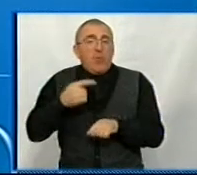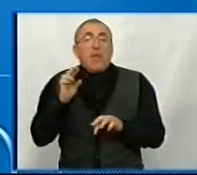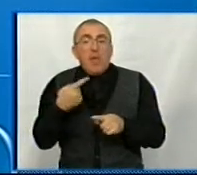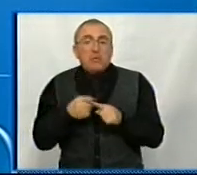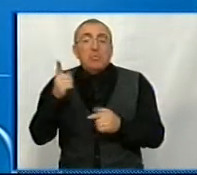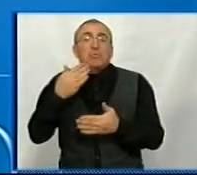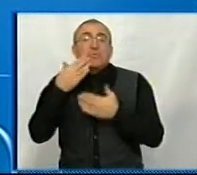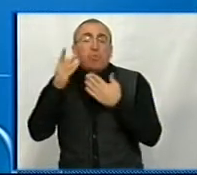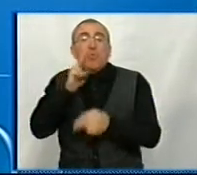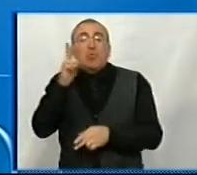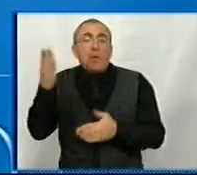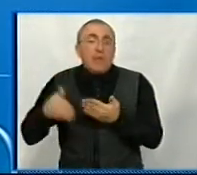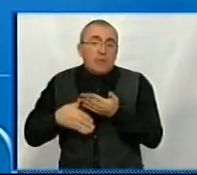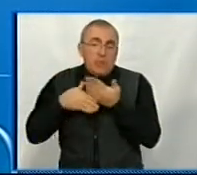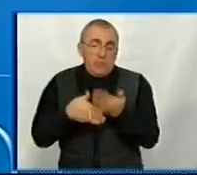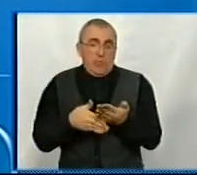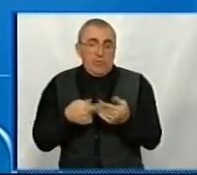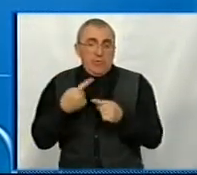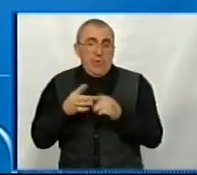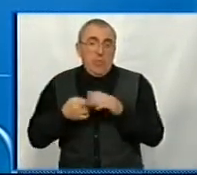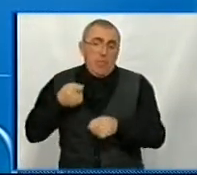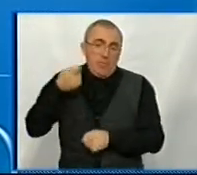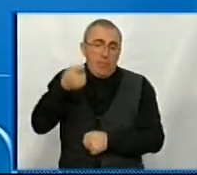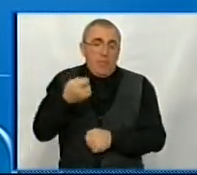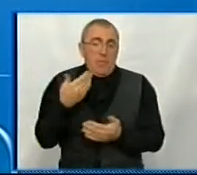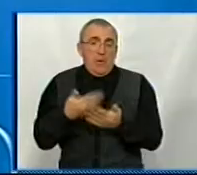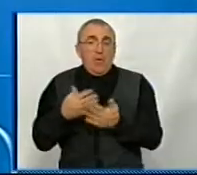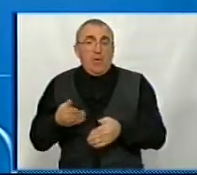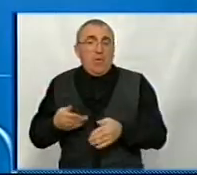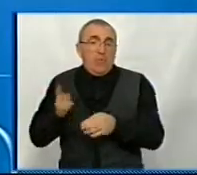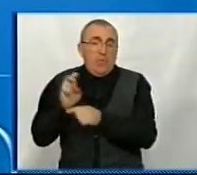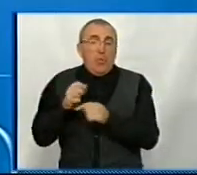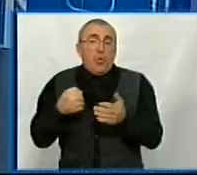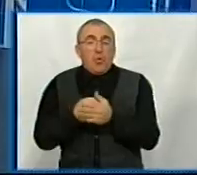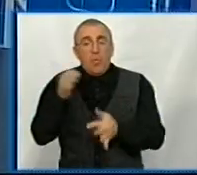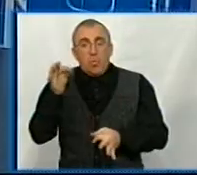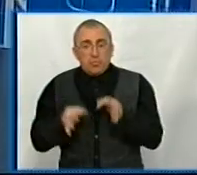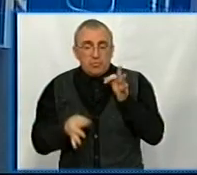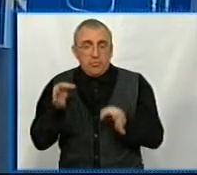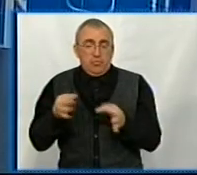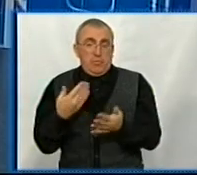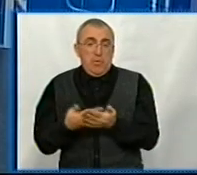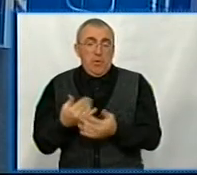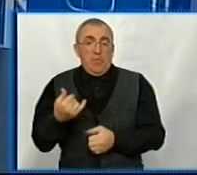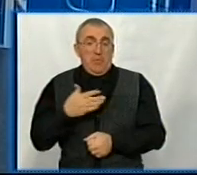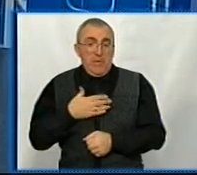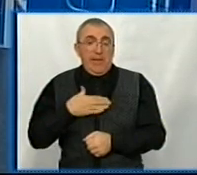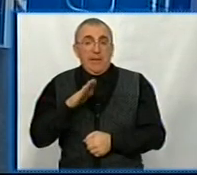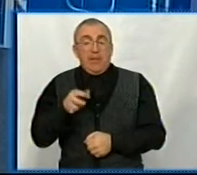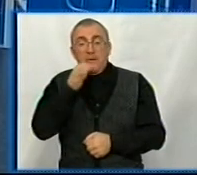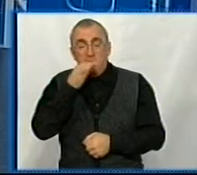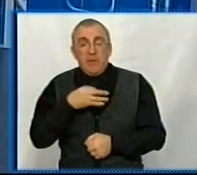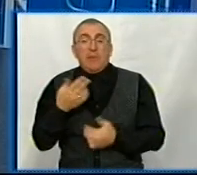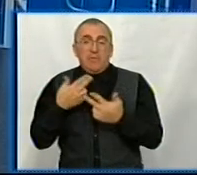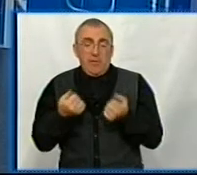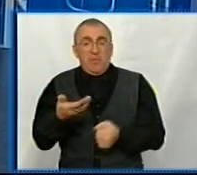туди звернутися, хто їй допоможе написати ту позовну заяву, що вона прийде до судді, і не тому що, наприклад, мені діти казали, ай, да,